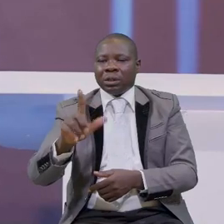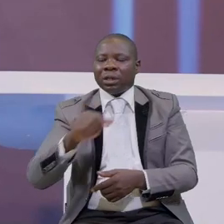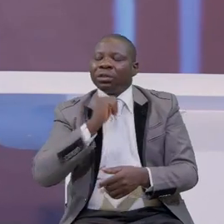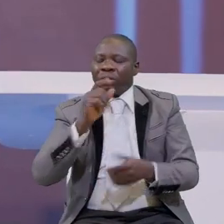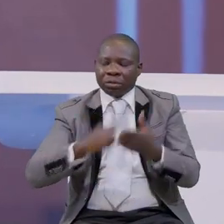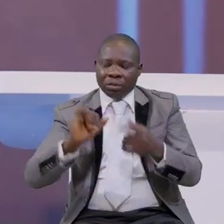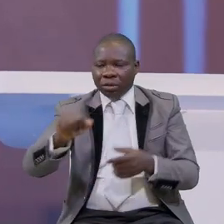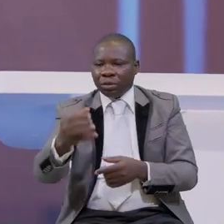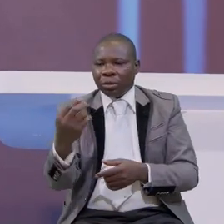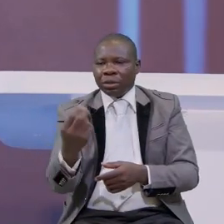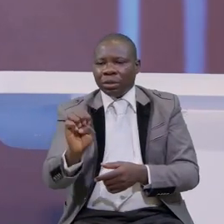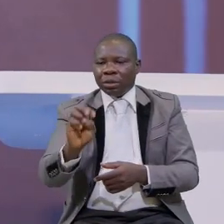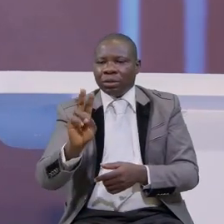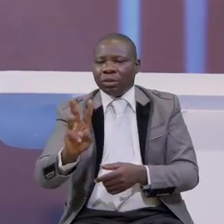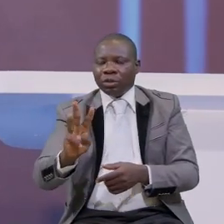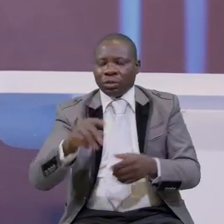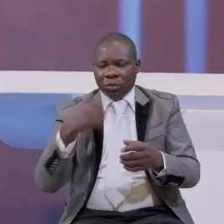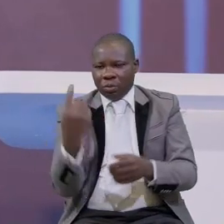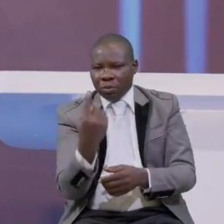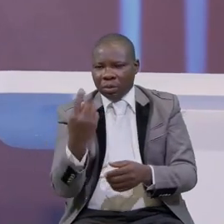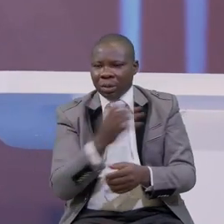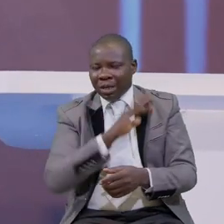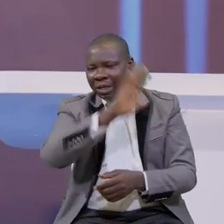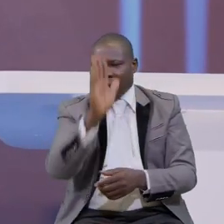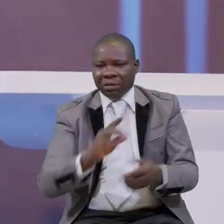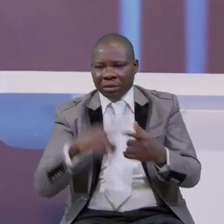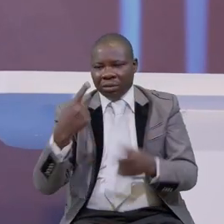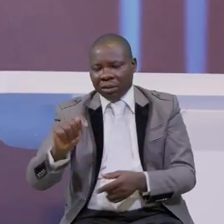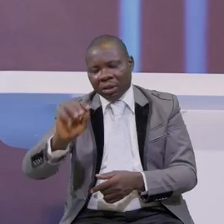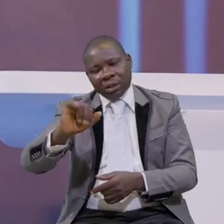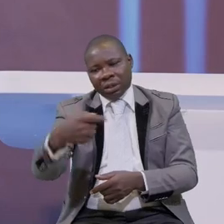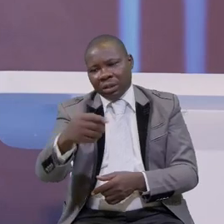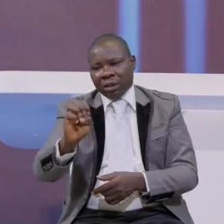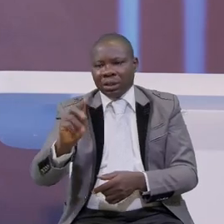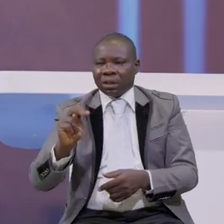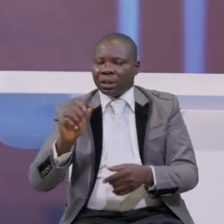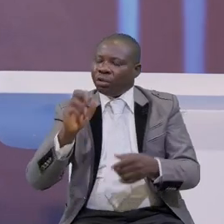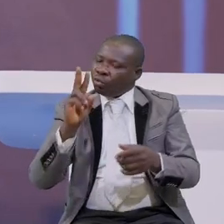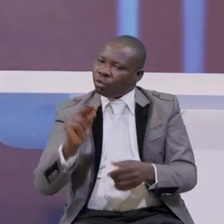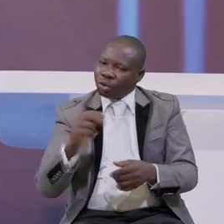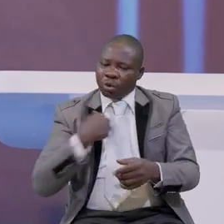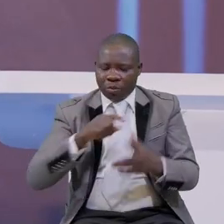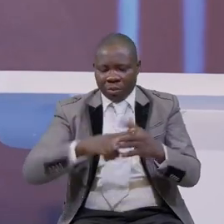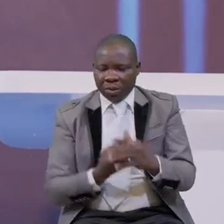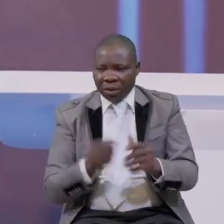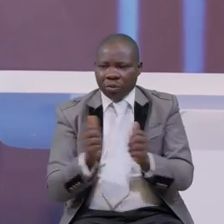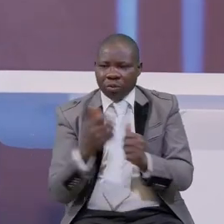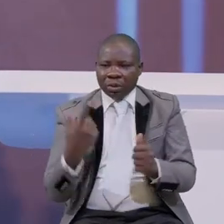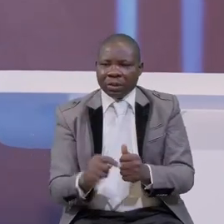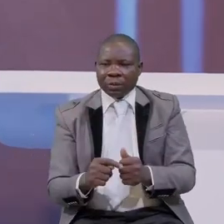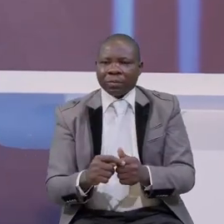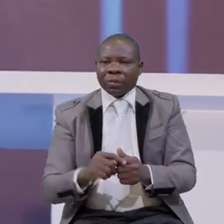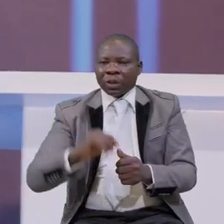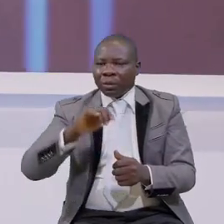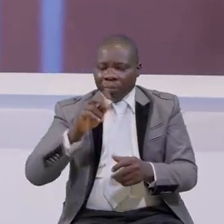commençons avec cette onction initiale autour de nous. Là où nous sommes connus, là où nous les connaissons.